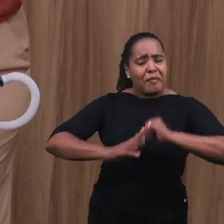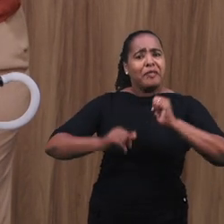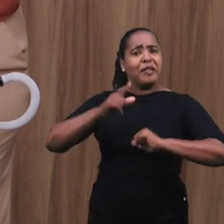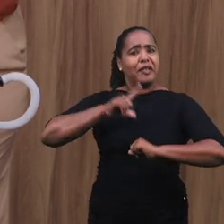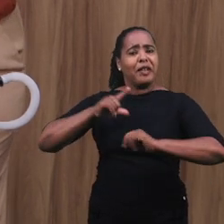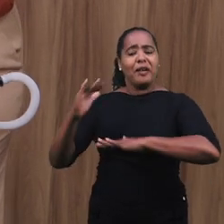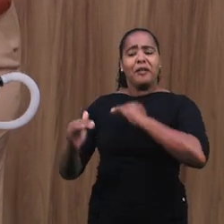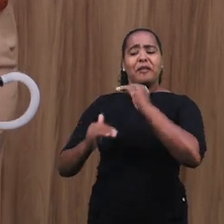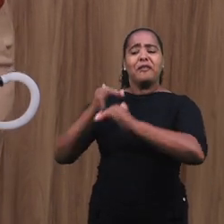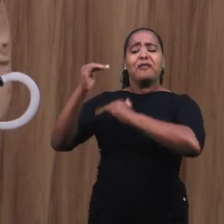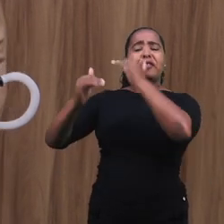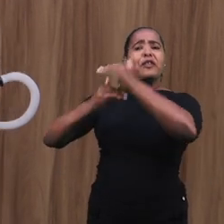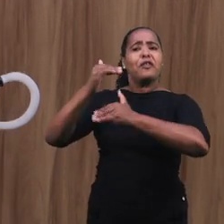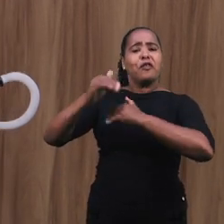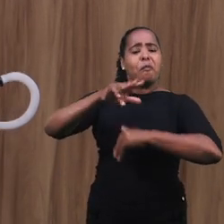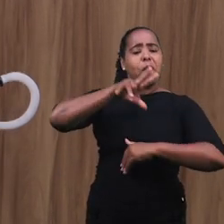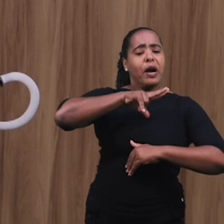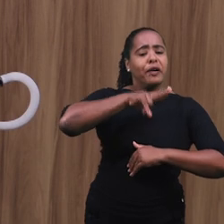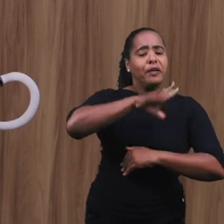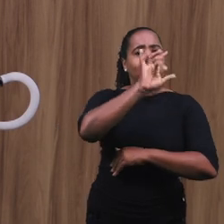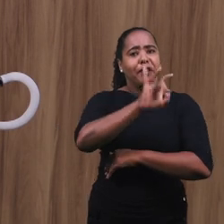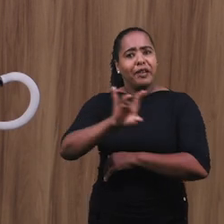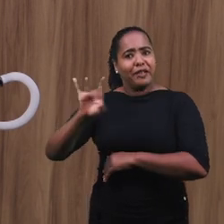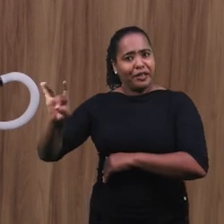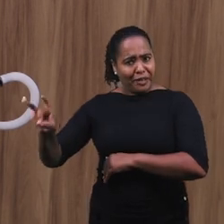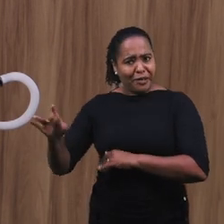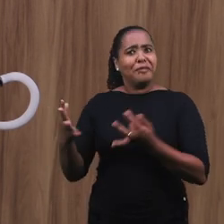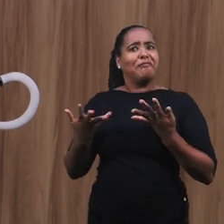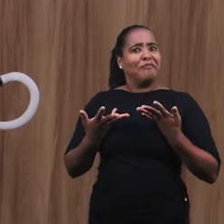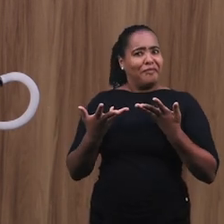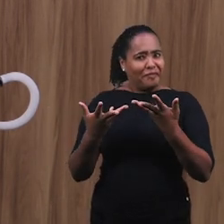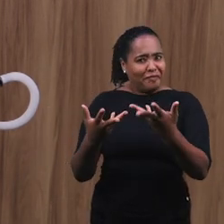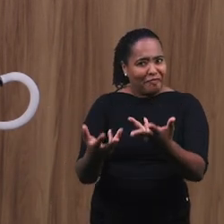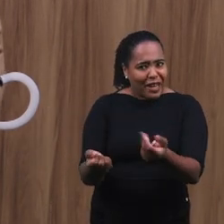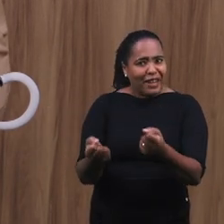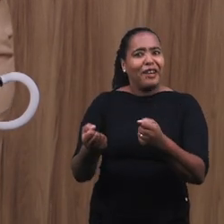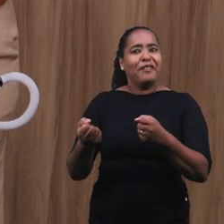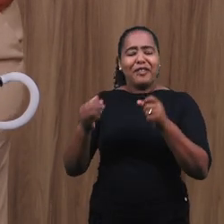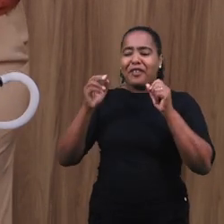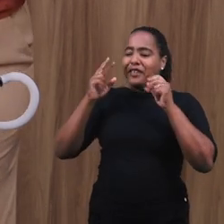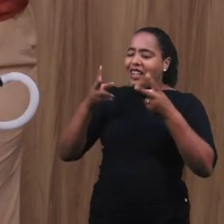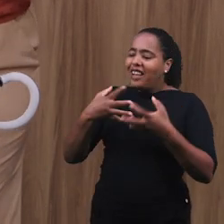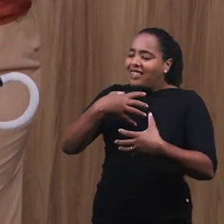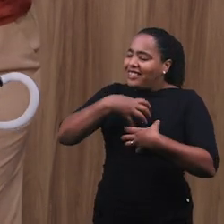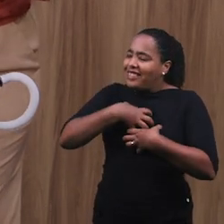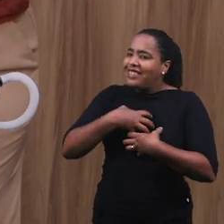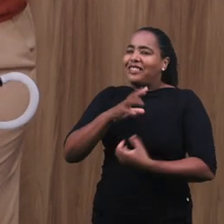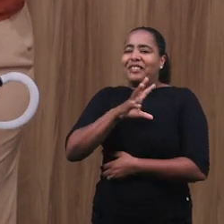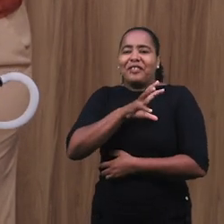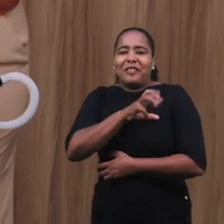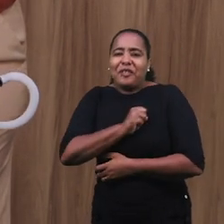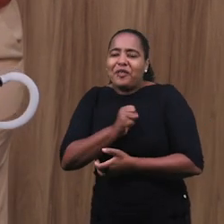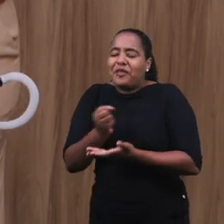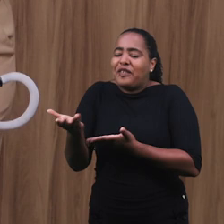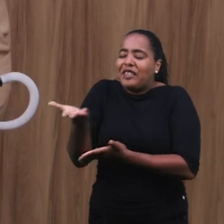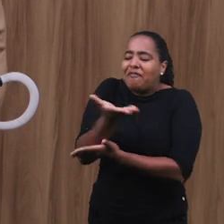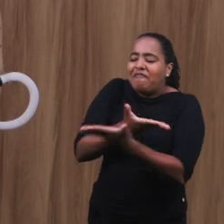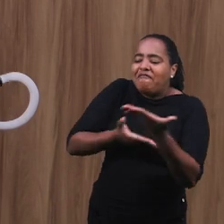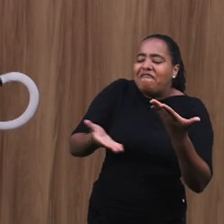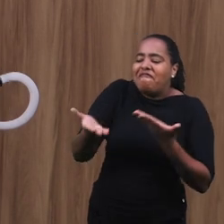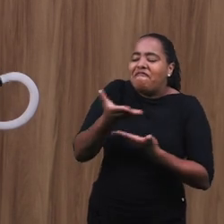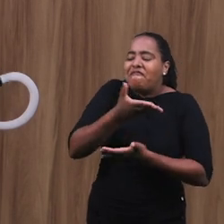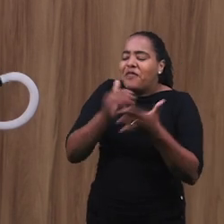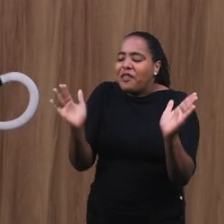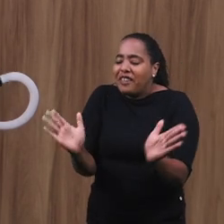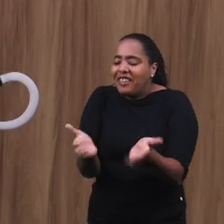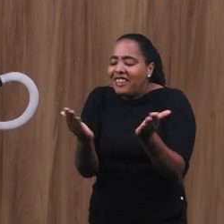développement individuel. Il est merveilleux de voir tout l'amour, l'accueil et la motivation de